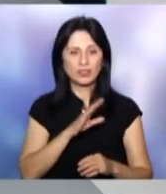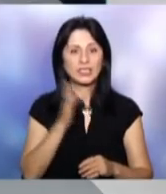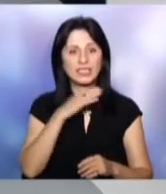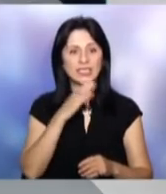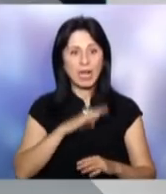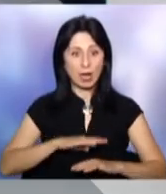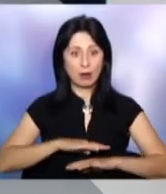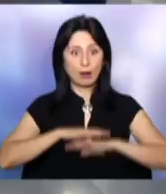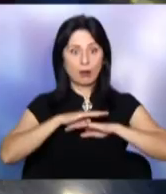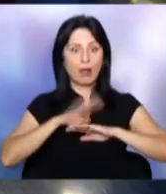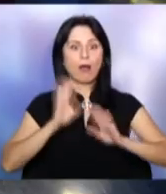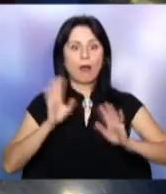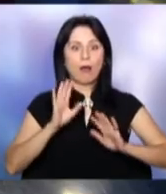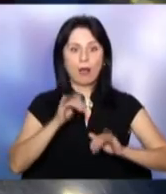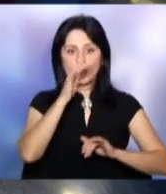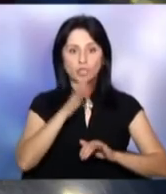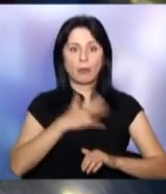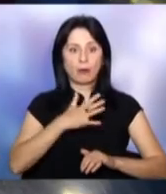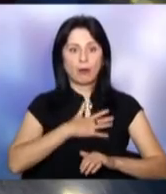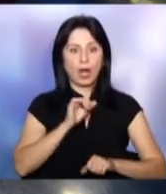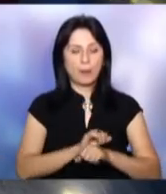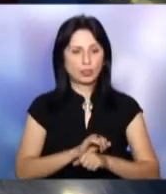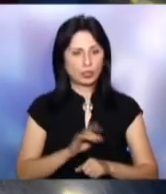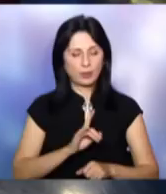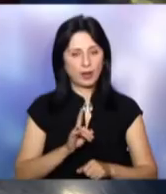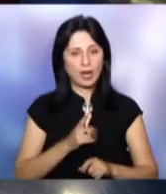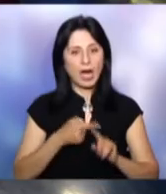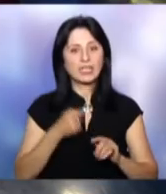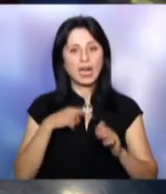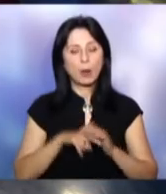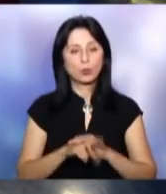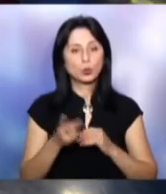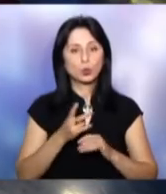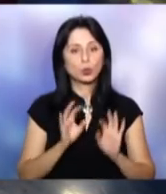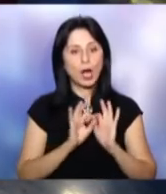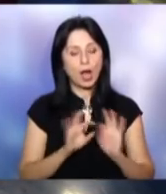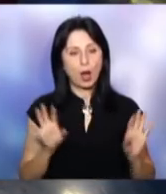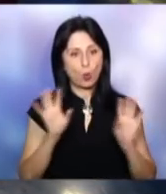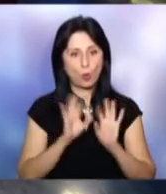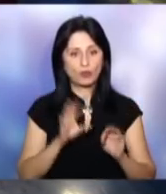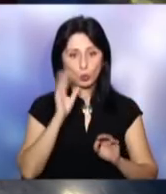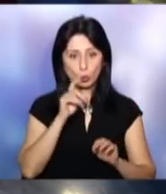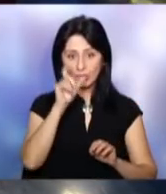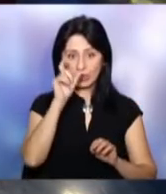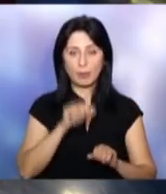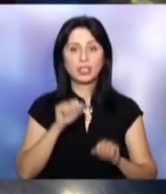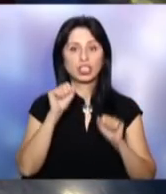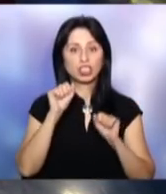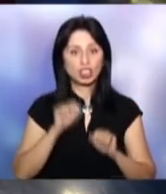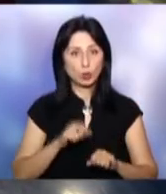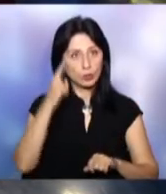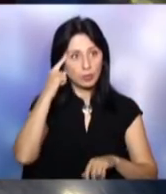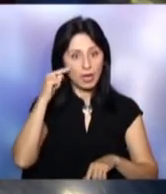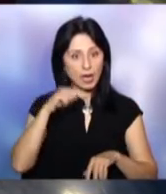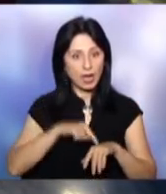წყალი გუმკერძზე შემეხება, მე აუცილებლად სუნთქვა გამიჩერდება. აქედან გამომდინარე, უნდა განვუმარტოთ, როდესაც ადამიანს შეუძლია ამის